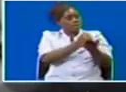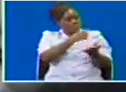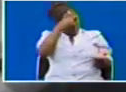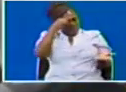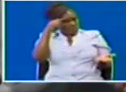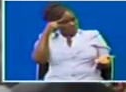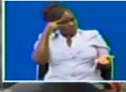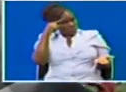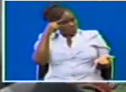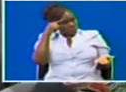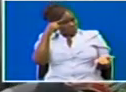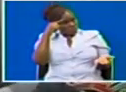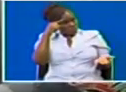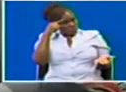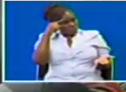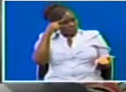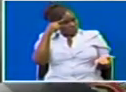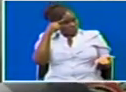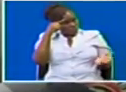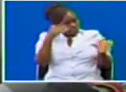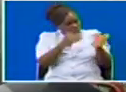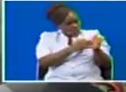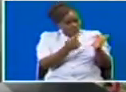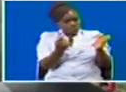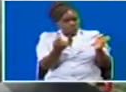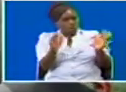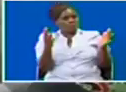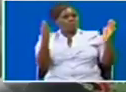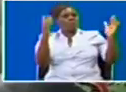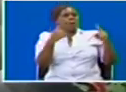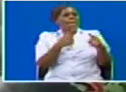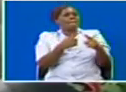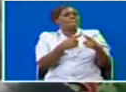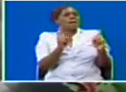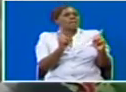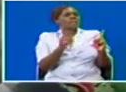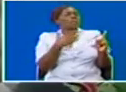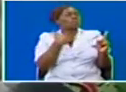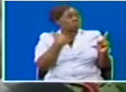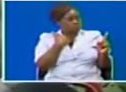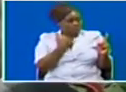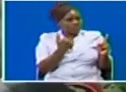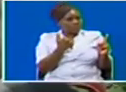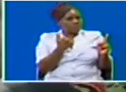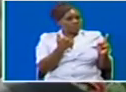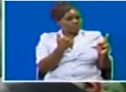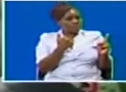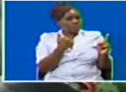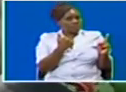sababu imepoa kidogo, na tunasema ongera. Lakini kitu yenye tunataka tena ni